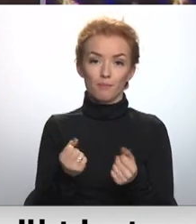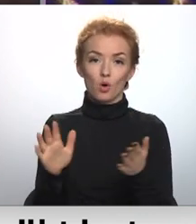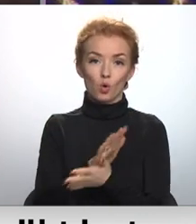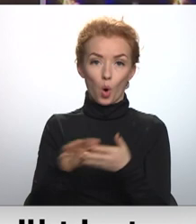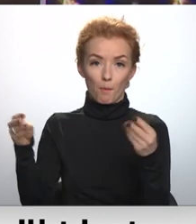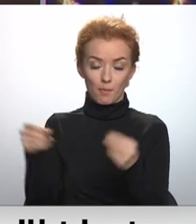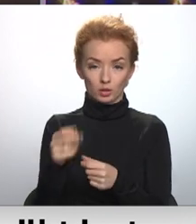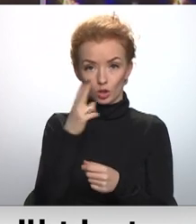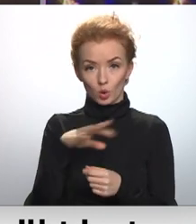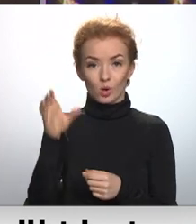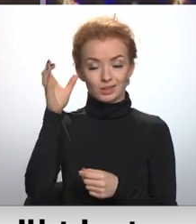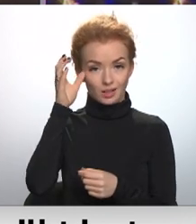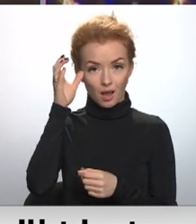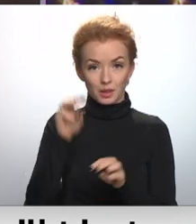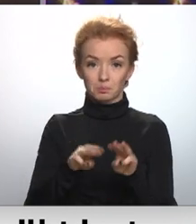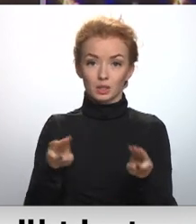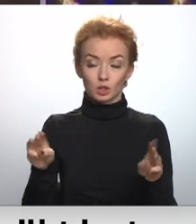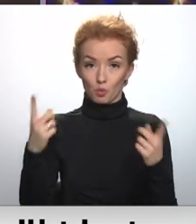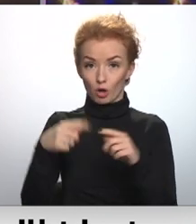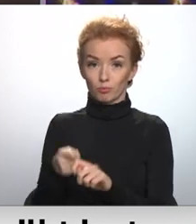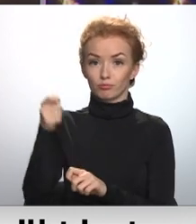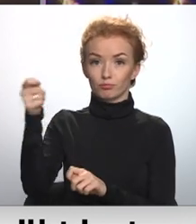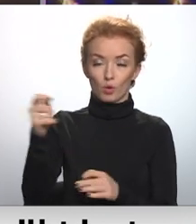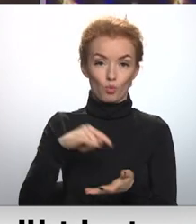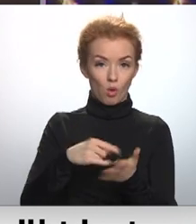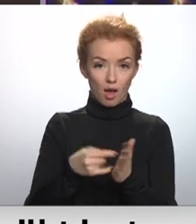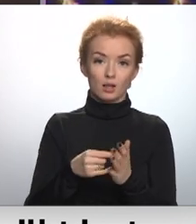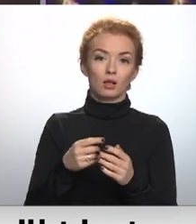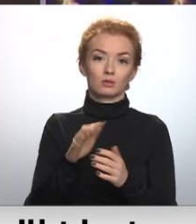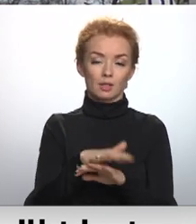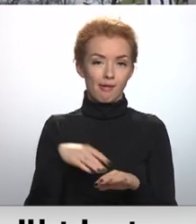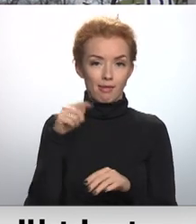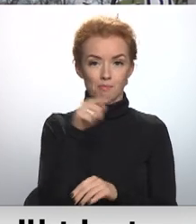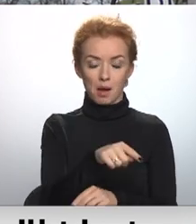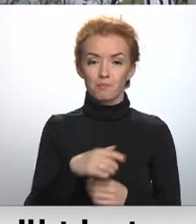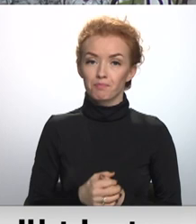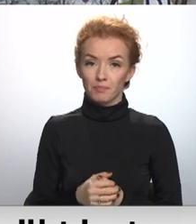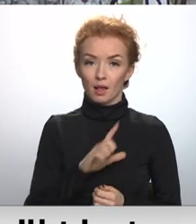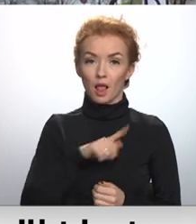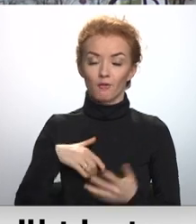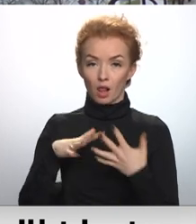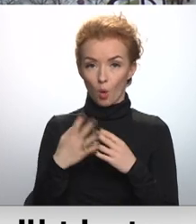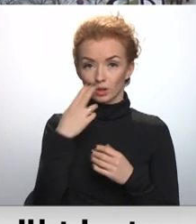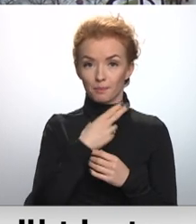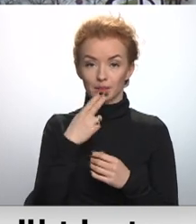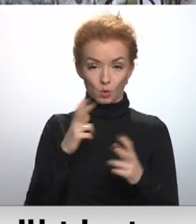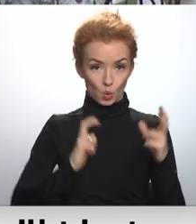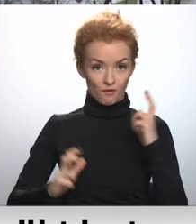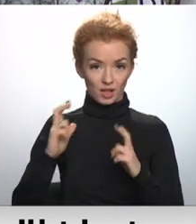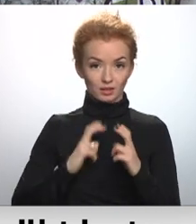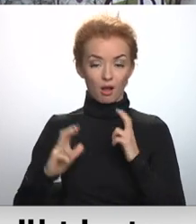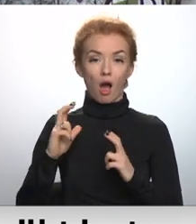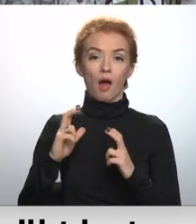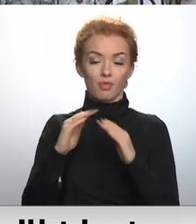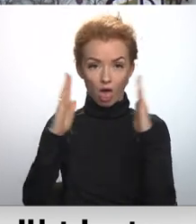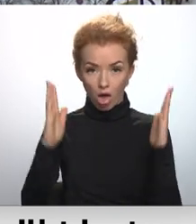zinātnes ministrijas iesniegtā projekta, kas pašreiz ir izskatīšanā Saeimā. Latvijas lauksaimniecības universitātes fakultāšu ēkas